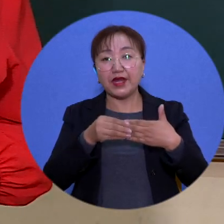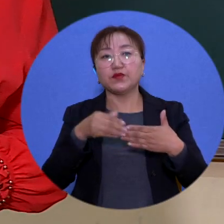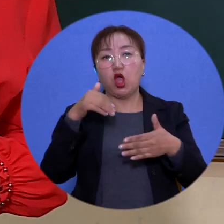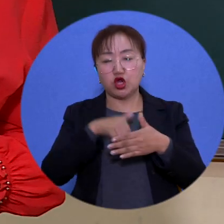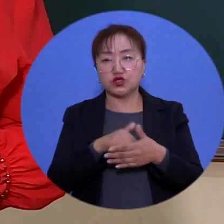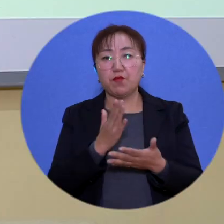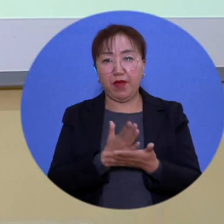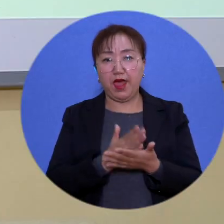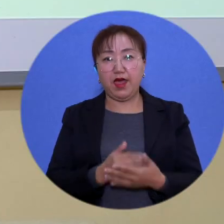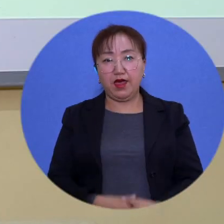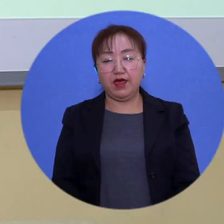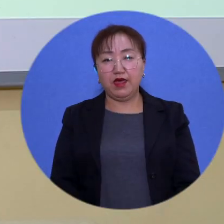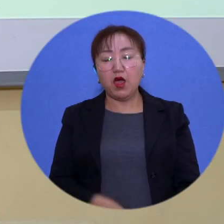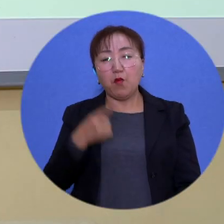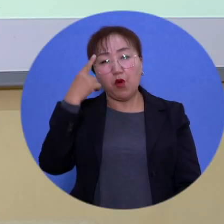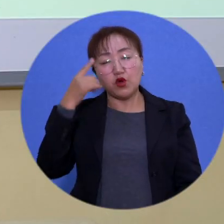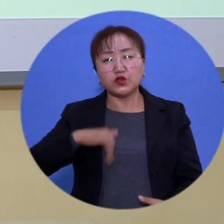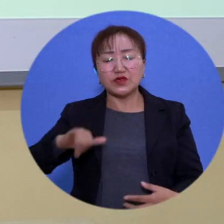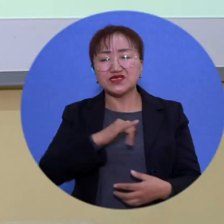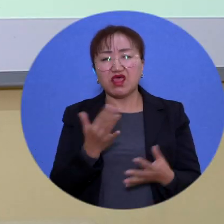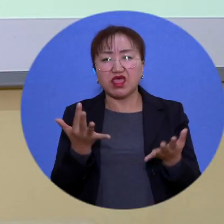ཁགས